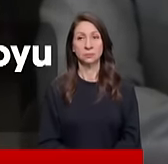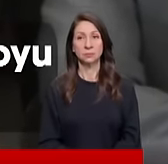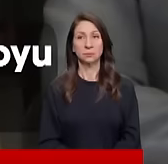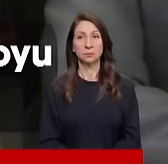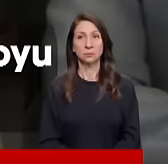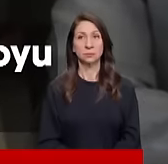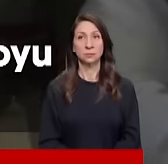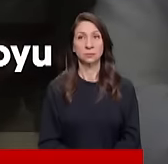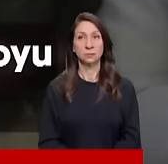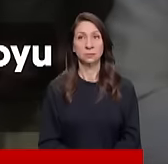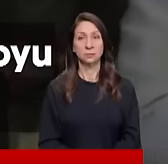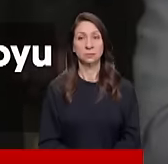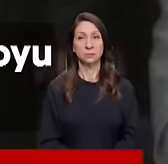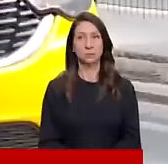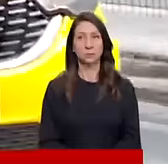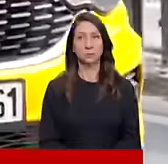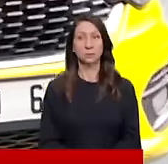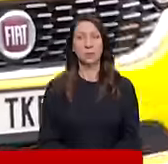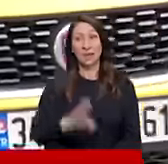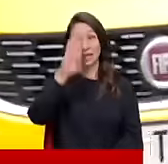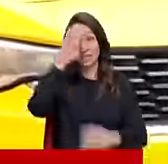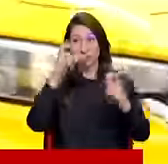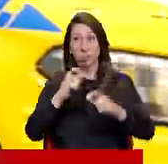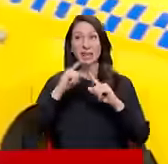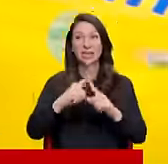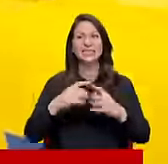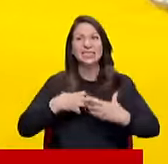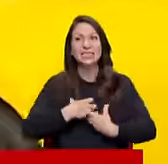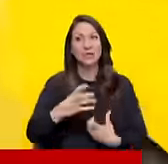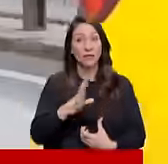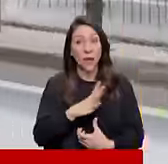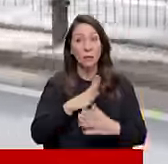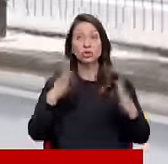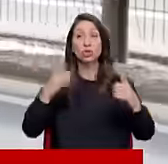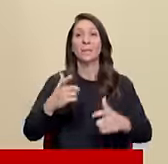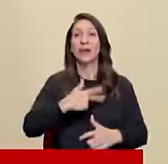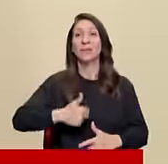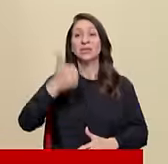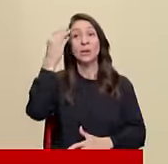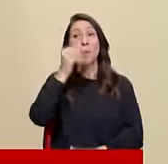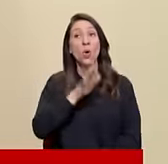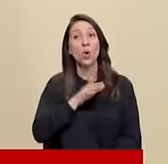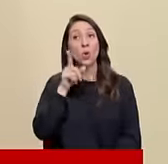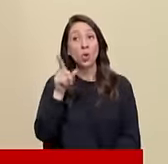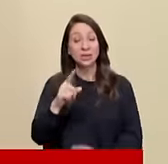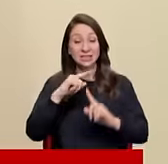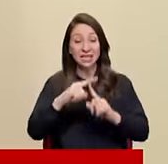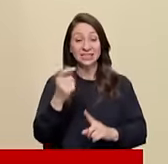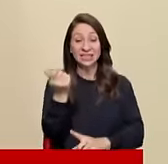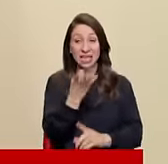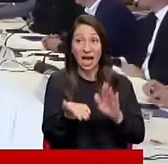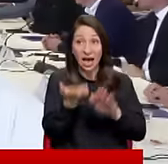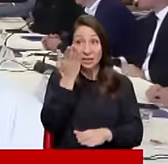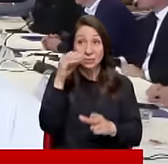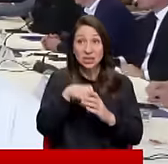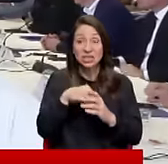kamuoyu oluşturmaya çalışmaktadır. İstanbul'da taksi krizi yaşanırken Büyükşehir Belediye Başkanı Ekrem İmamoğlu taksi sayısını